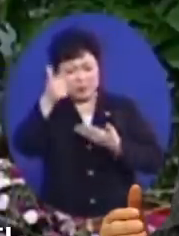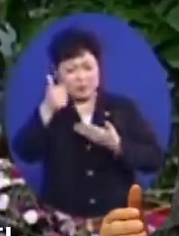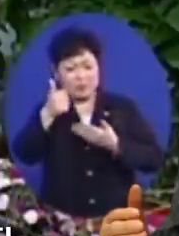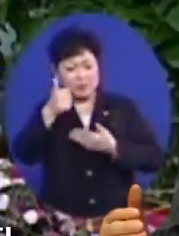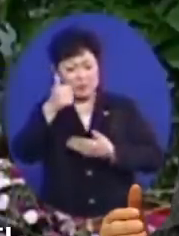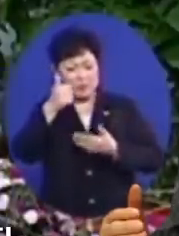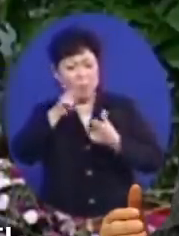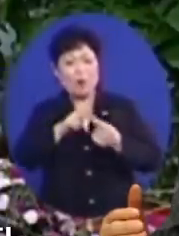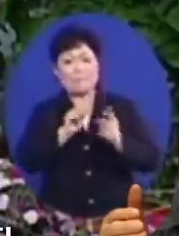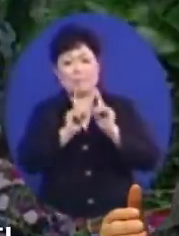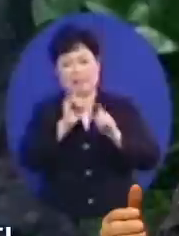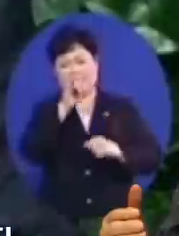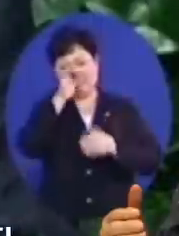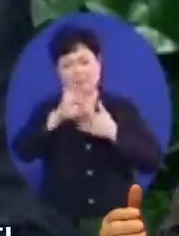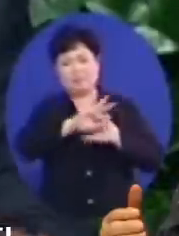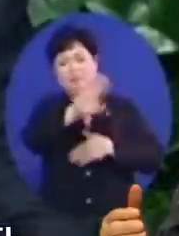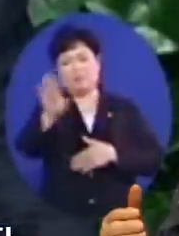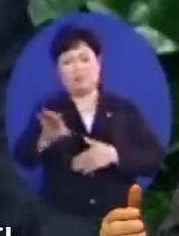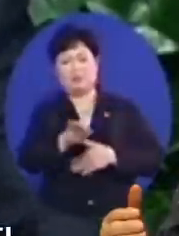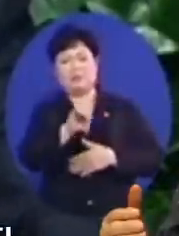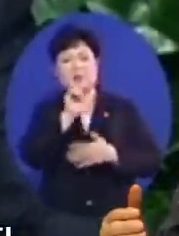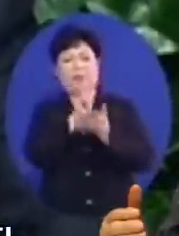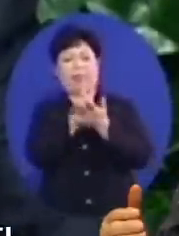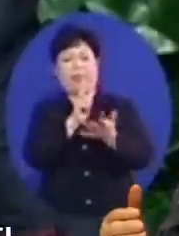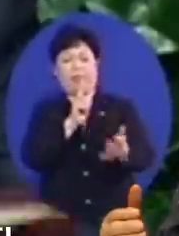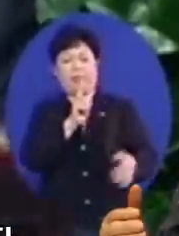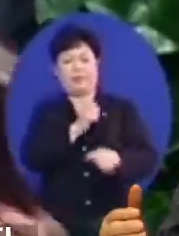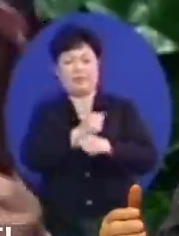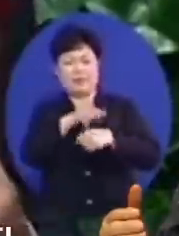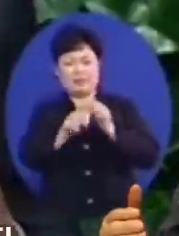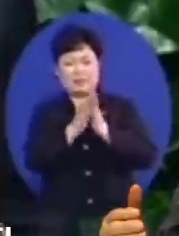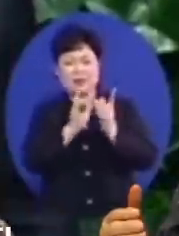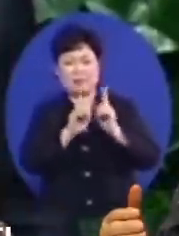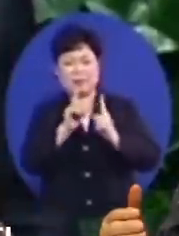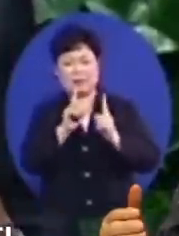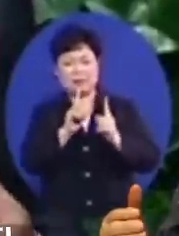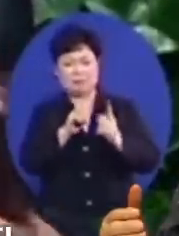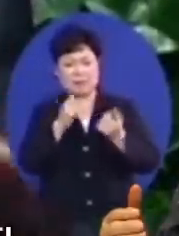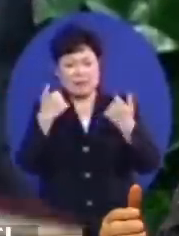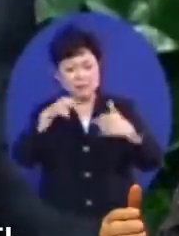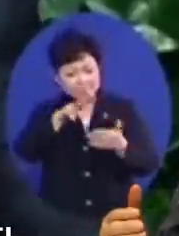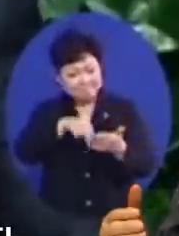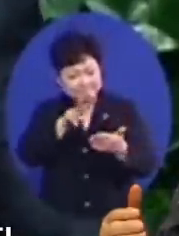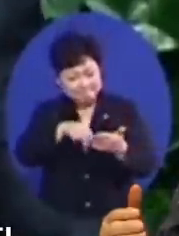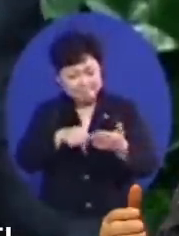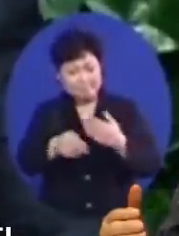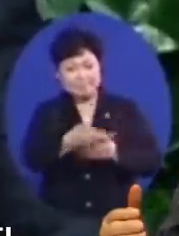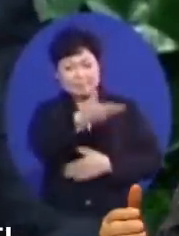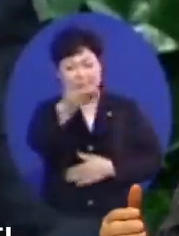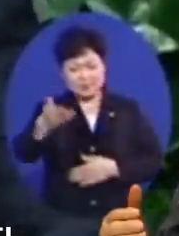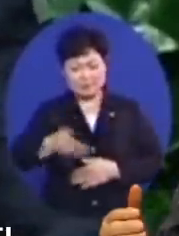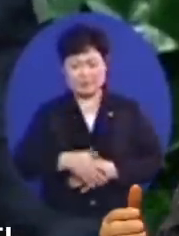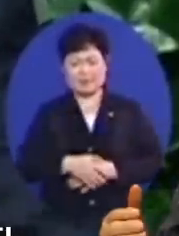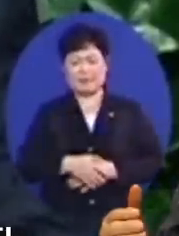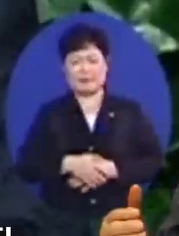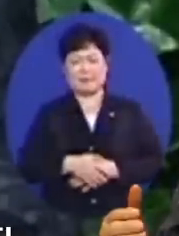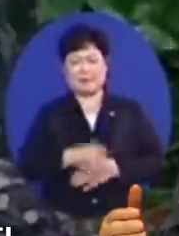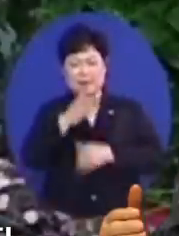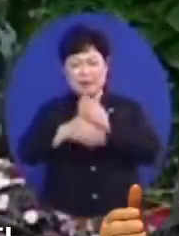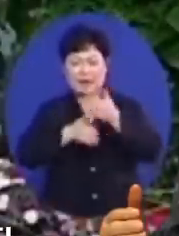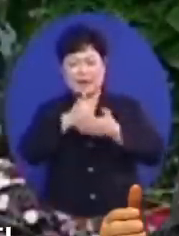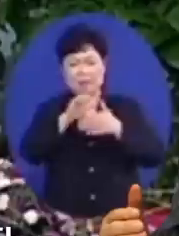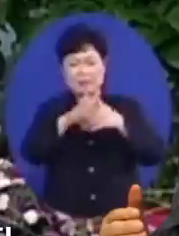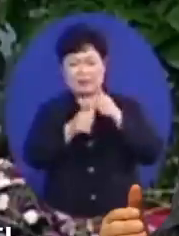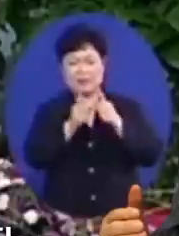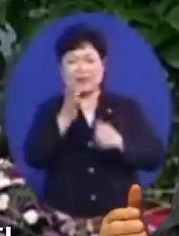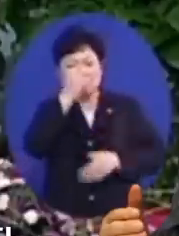여러분 우리는 승리하는 것입니다. 성경 말씀을 여러분에게 떠나지 않게 하고 여러분이 하나님의 성령께